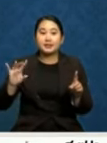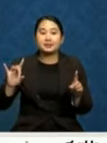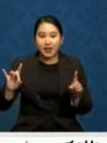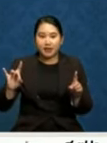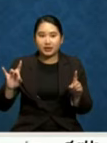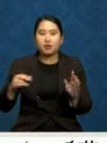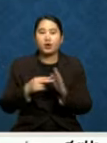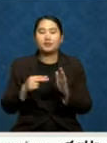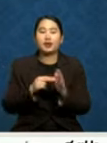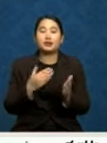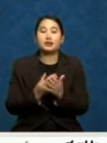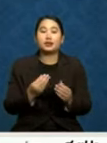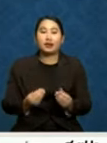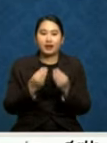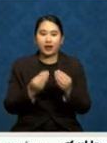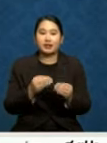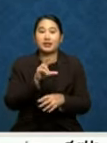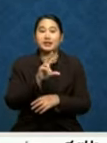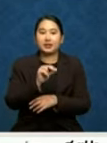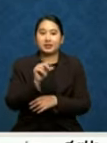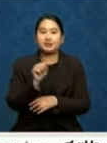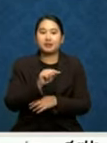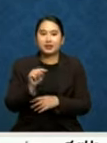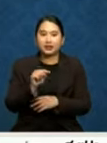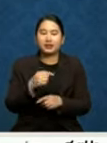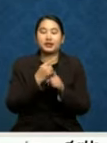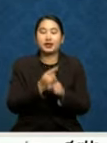ให้ได้รับเงินทุนเลี้ยงชีพร้อยละ30ของเงิน